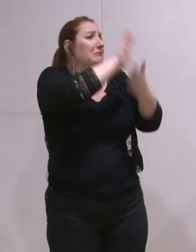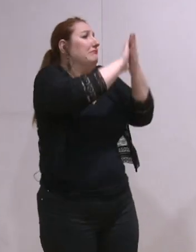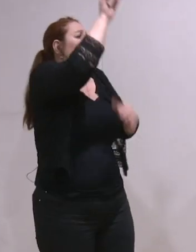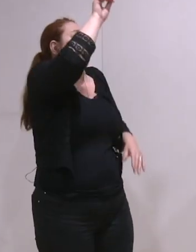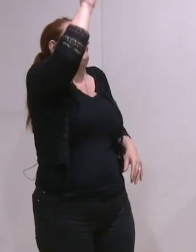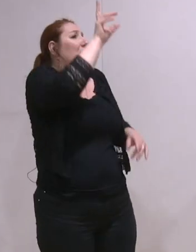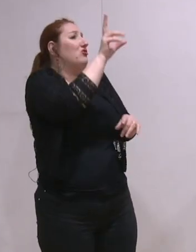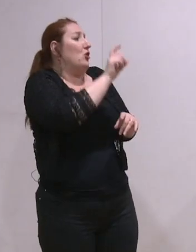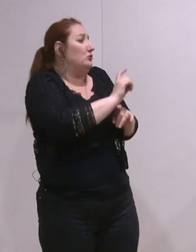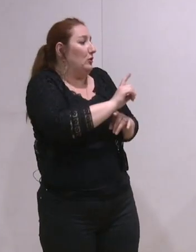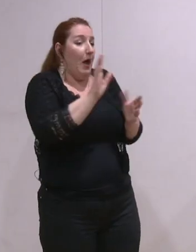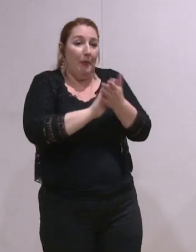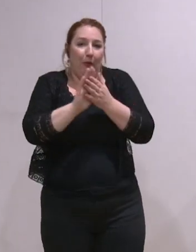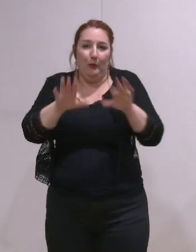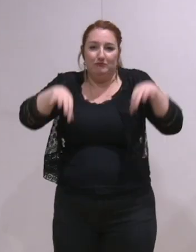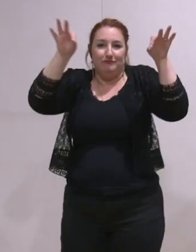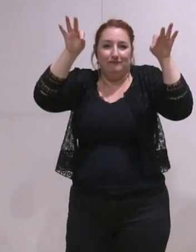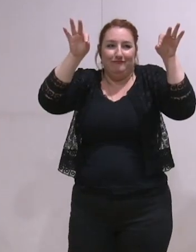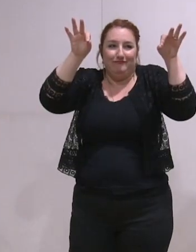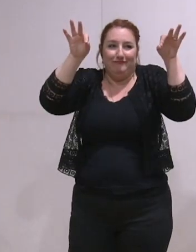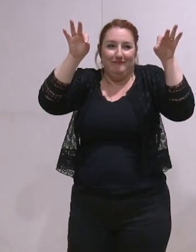alors donc je maintiens la